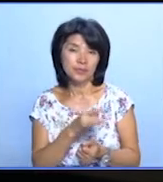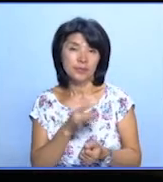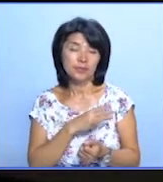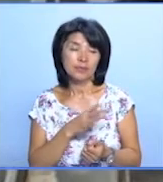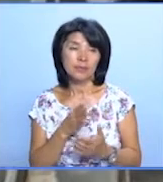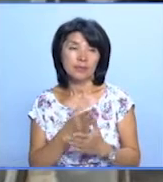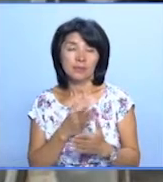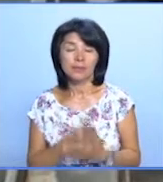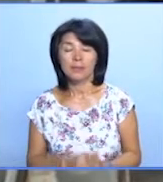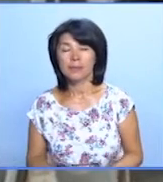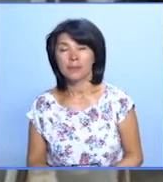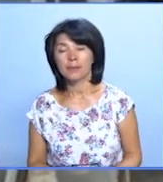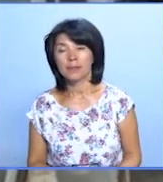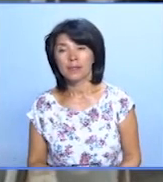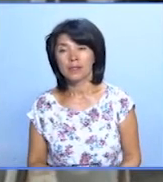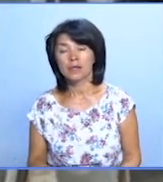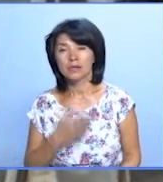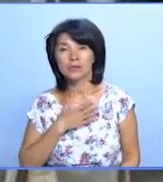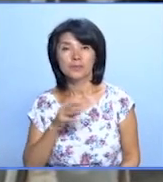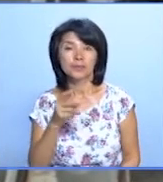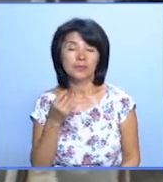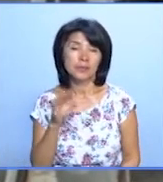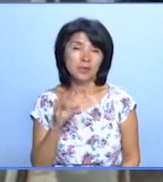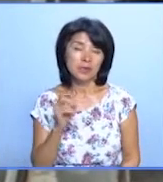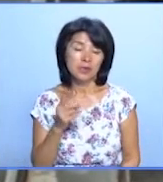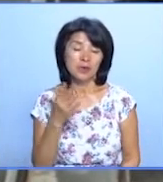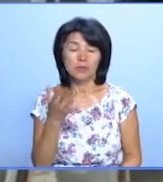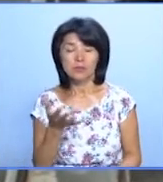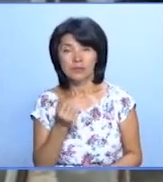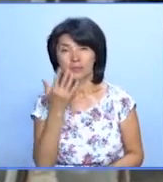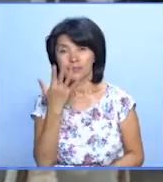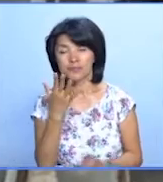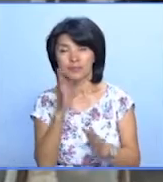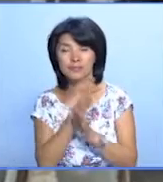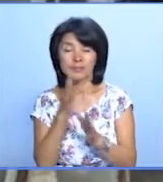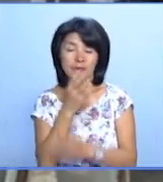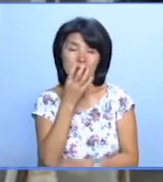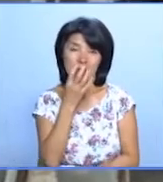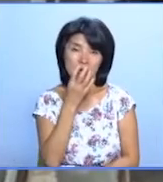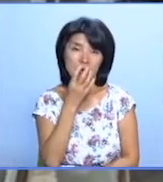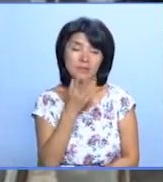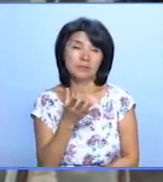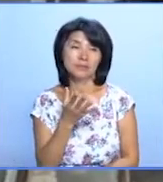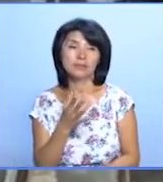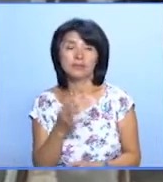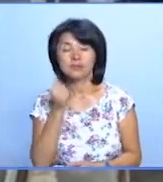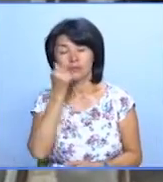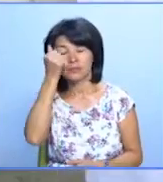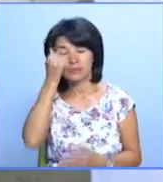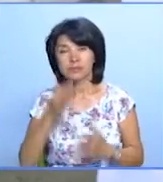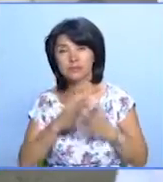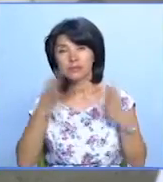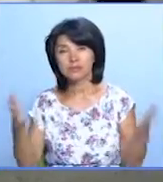них. Наша Майская районная больница получила 5 кислородных концентраторов. Выражаем огромную